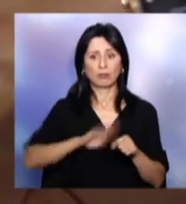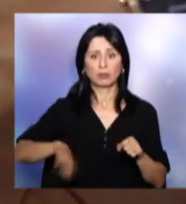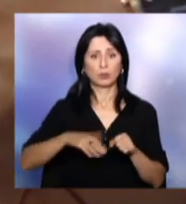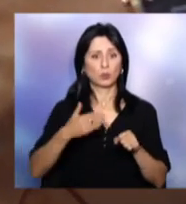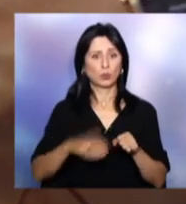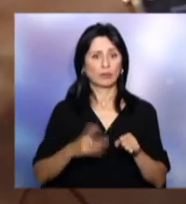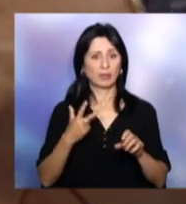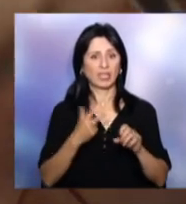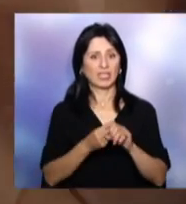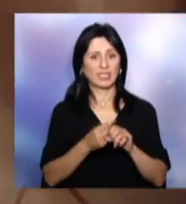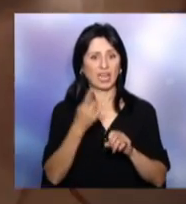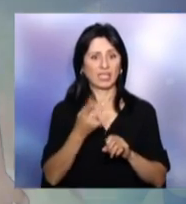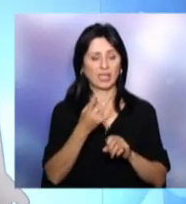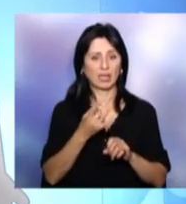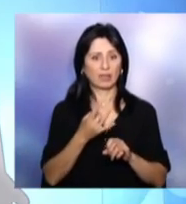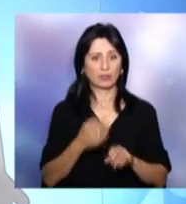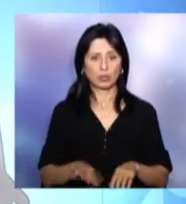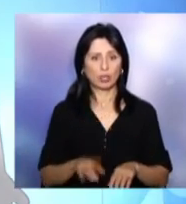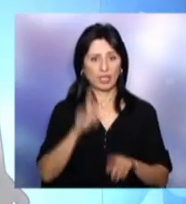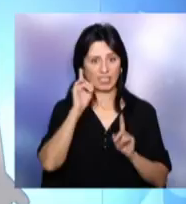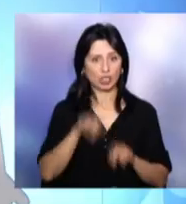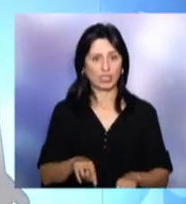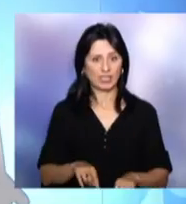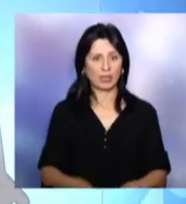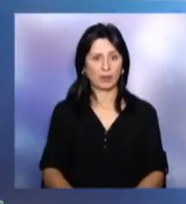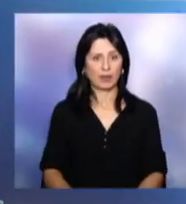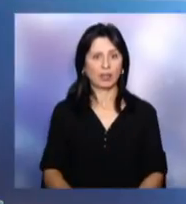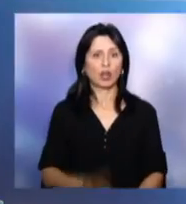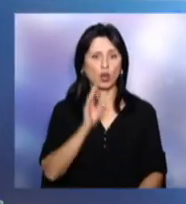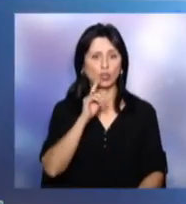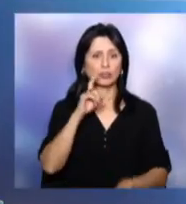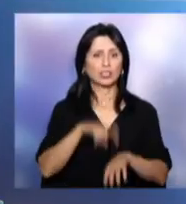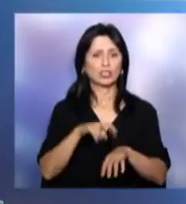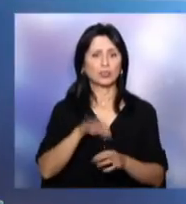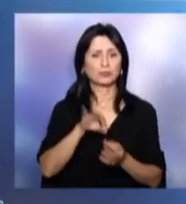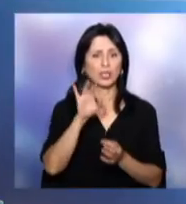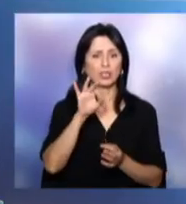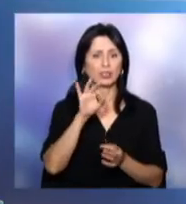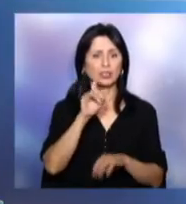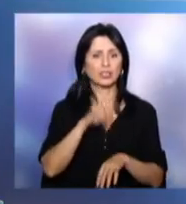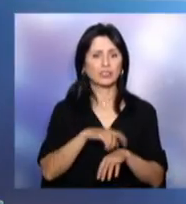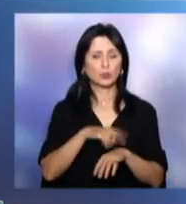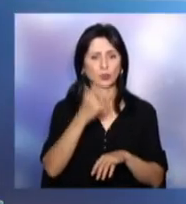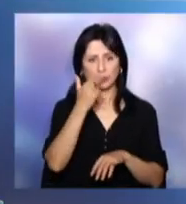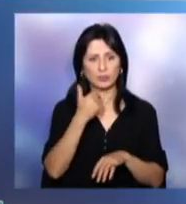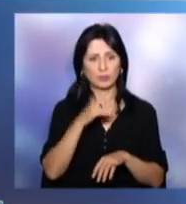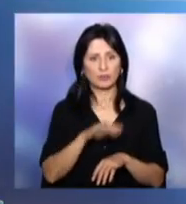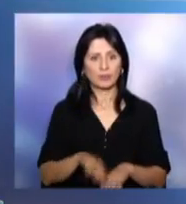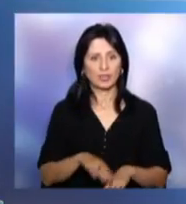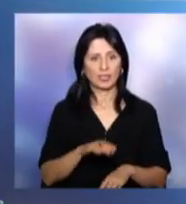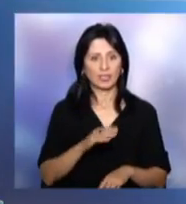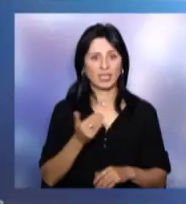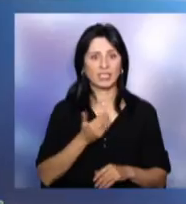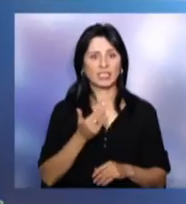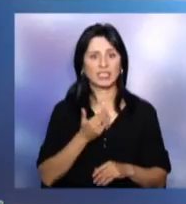ნაწლავიდან მოხდება მხოლოდ დღეში ერთხელ. და ისიც ეცოდინება, როდის და ნაწლავი ხდება მიჩვეული და ძირითადად დილით. რომ ცხოვრების